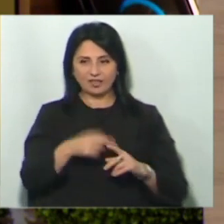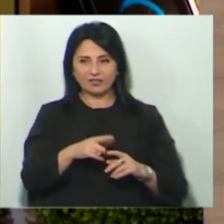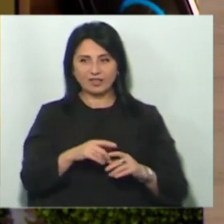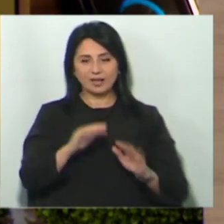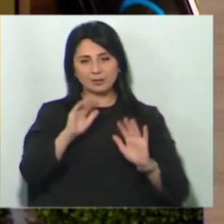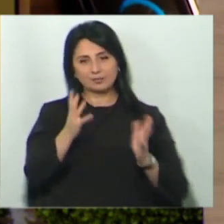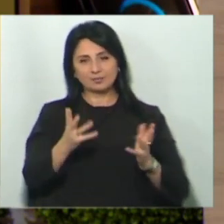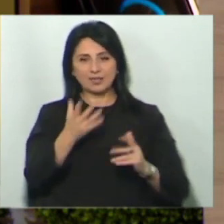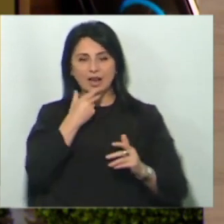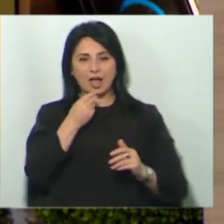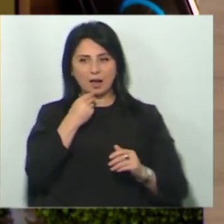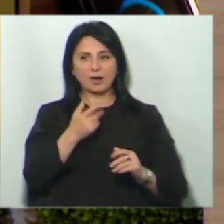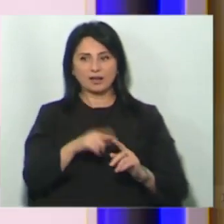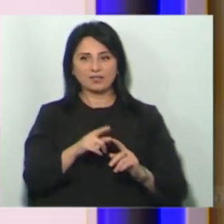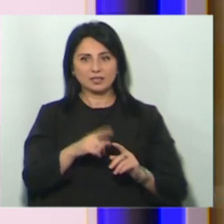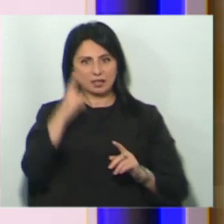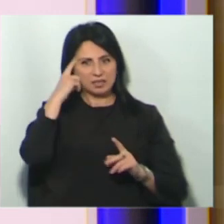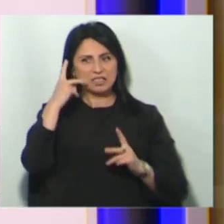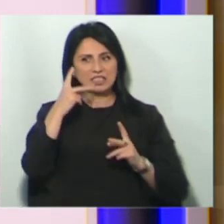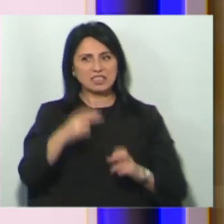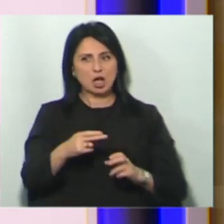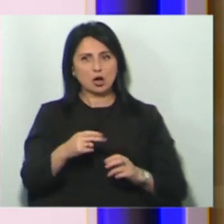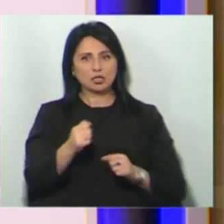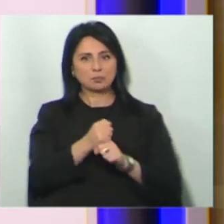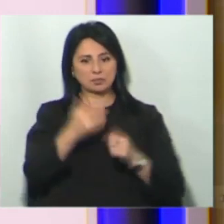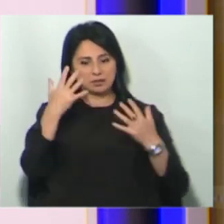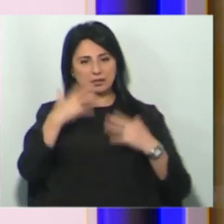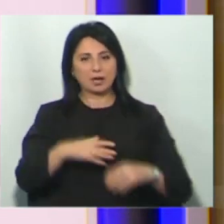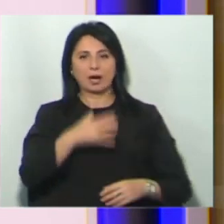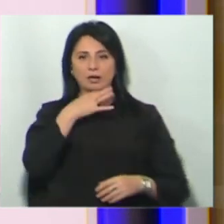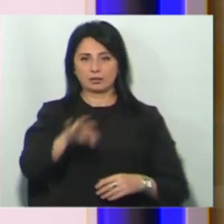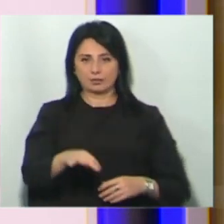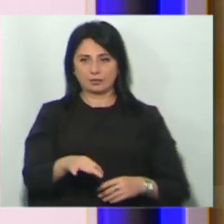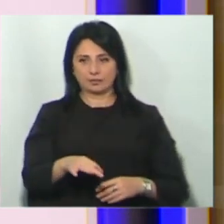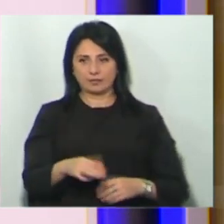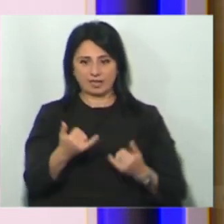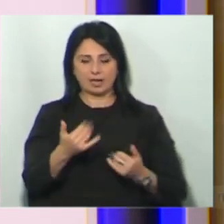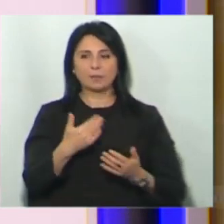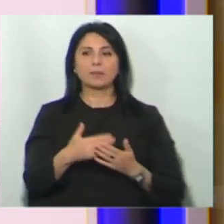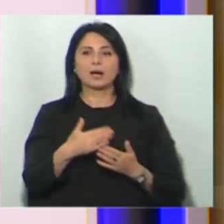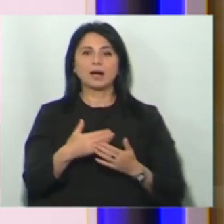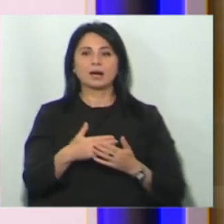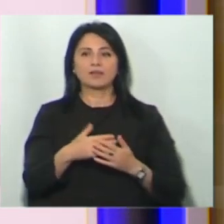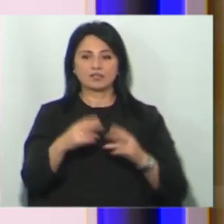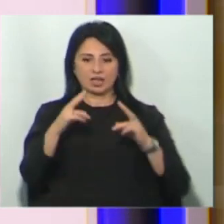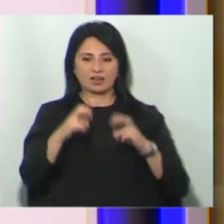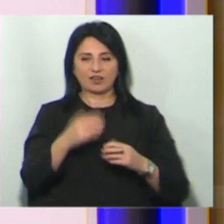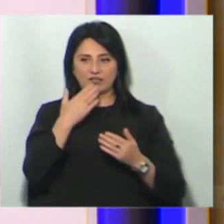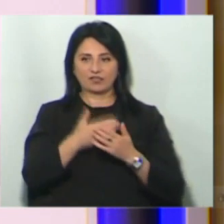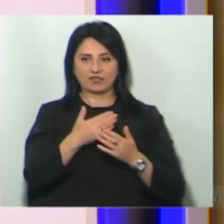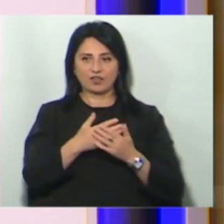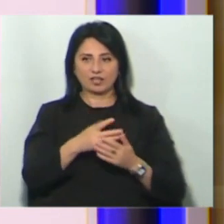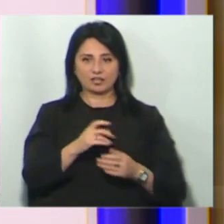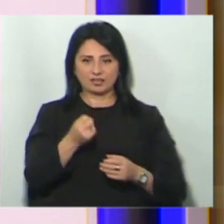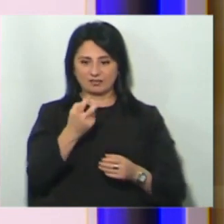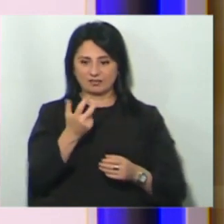siluete, upro, lamazia. Asta e stereotipia. Romelis, Adam, e nepsiahtens, galne, sa iaha magalitet, coleva maciuena, muzar